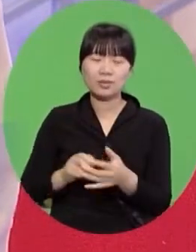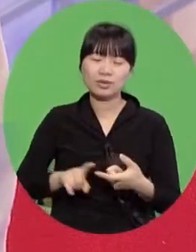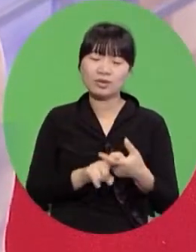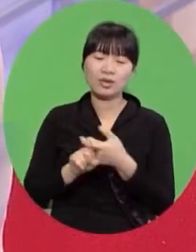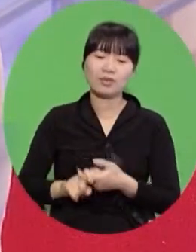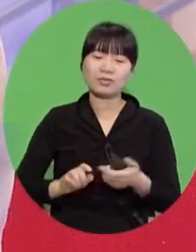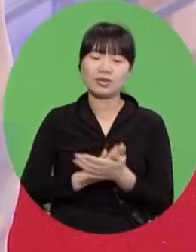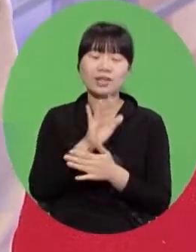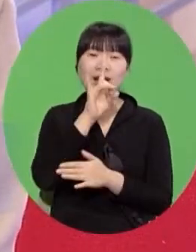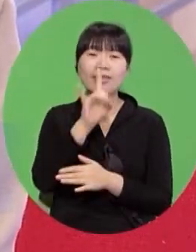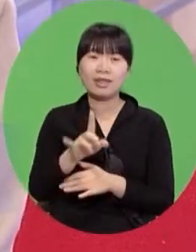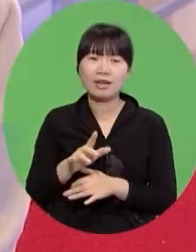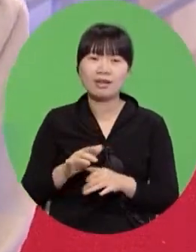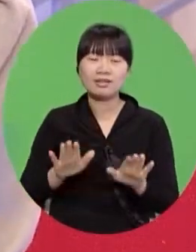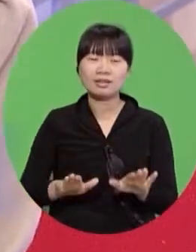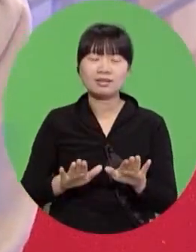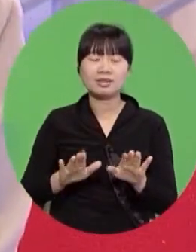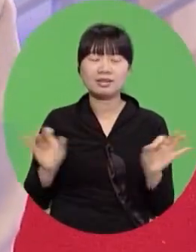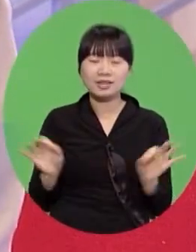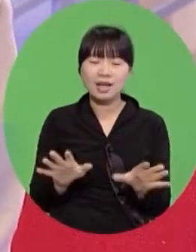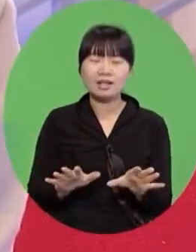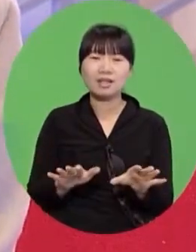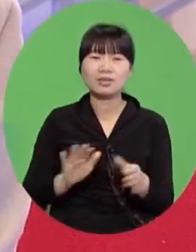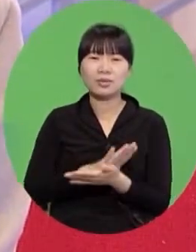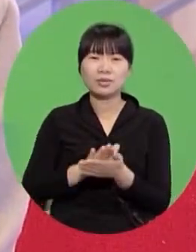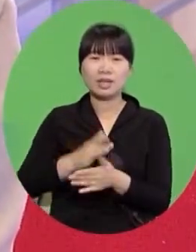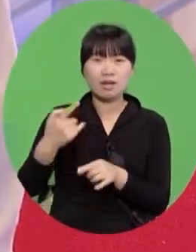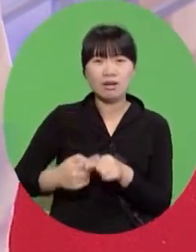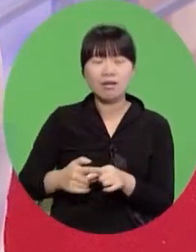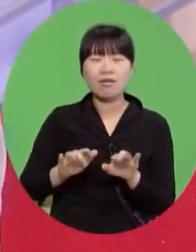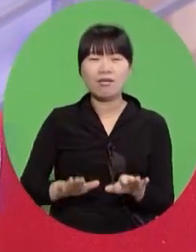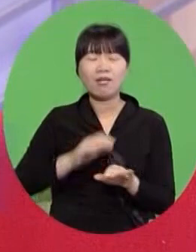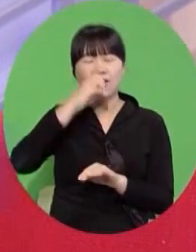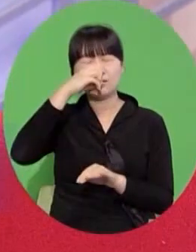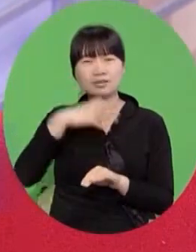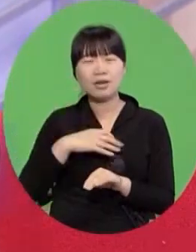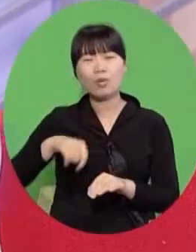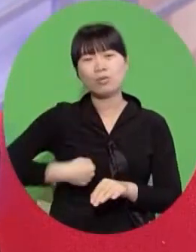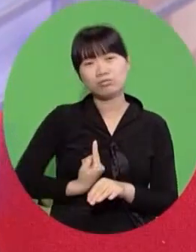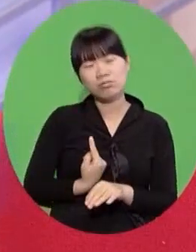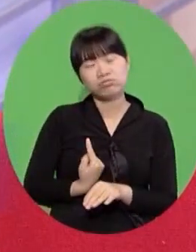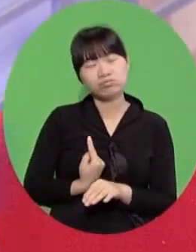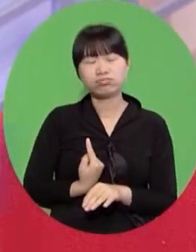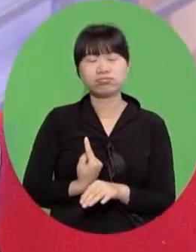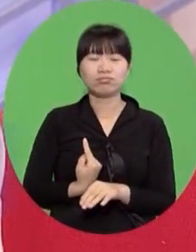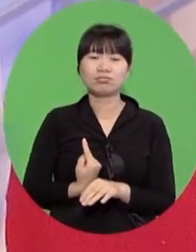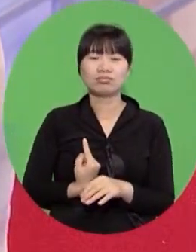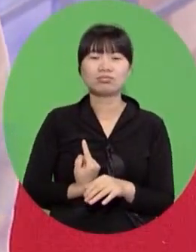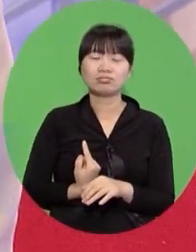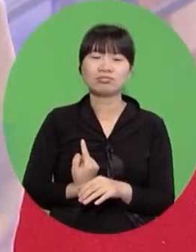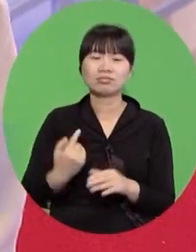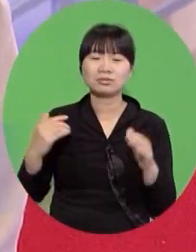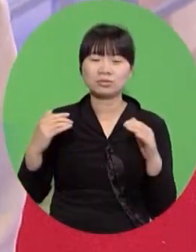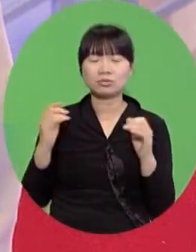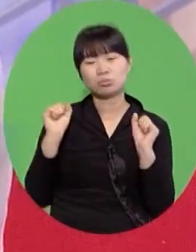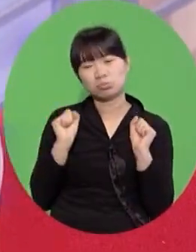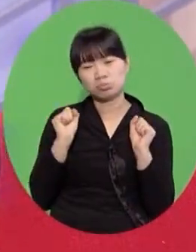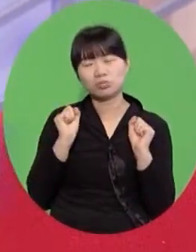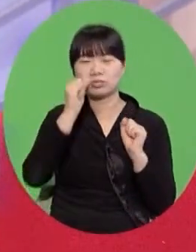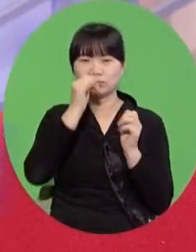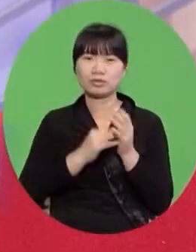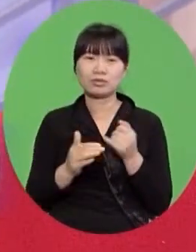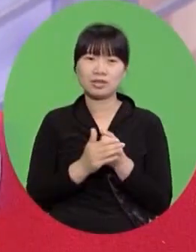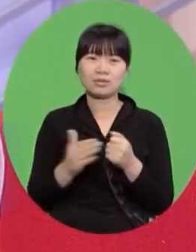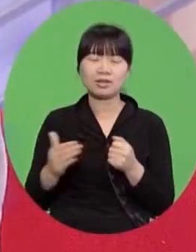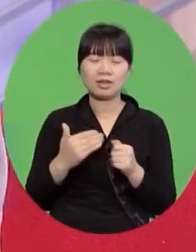안 되고 그냥 근처 잠깐 좀 놀다가 그냥 혼자 또 그런 놀잖아요. 것들이 많아요. 예. 그래서 그런 부분에 대해서 우리